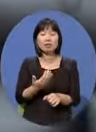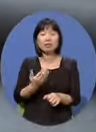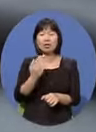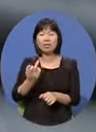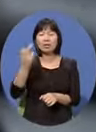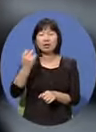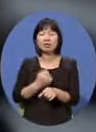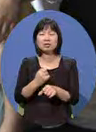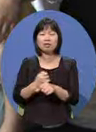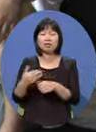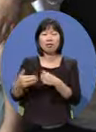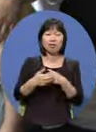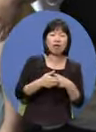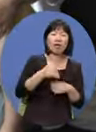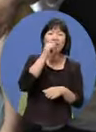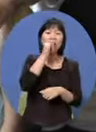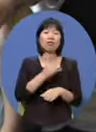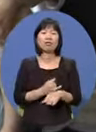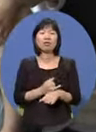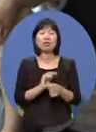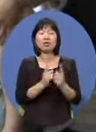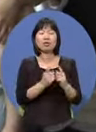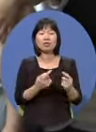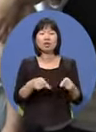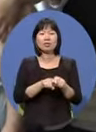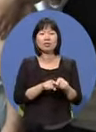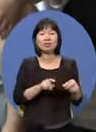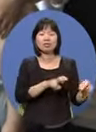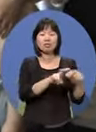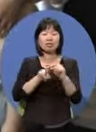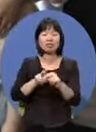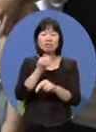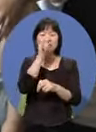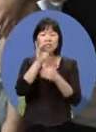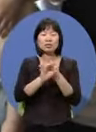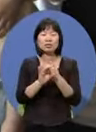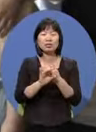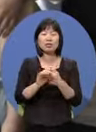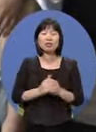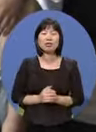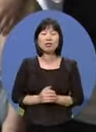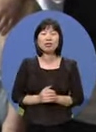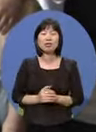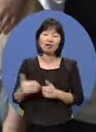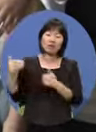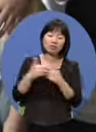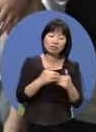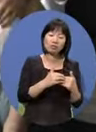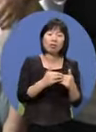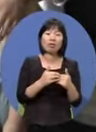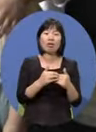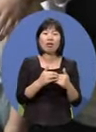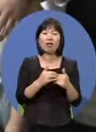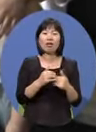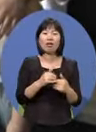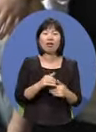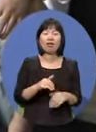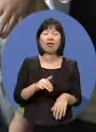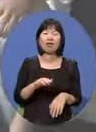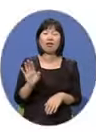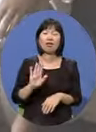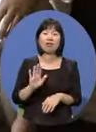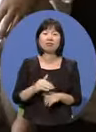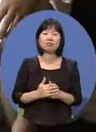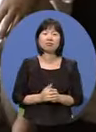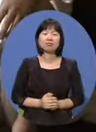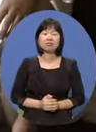계속 찝쩍대잖아. 서로 옆에 있으면 옆에 있으면 찝쩍대라고 옆에 있는 거야? 그러니까 한 번이라도 만지고